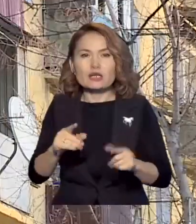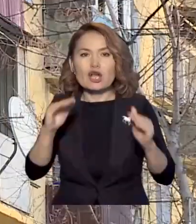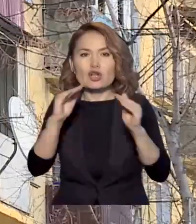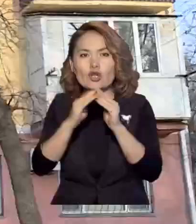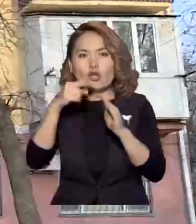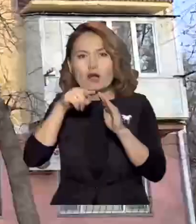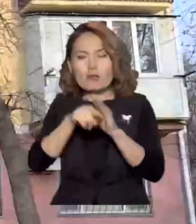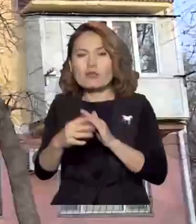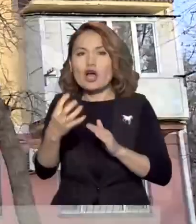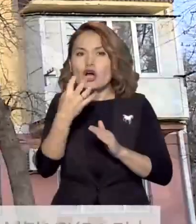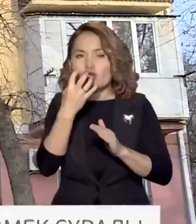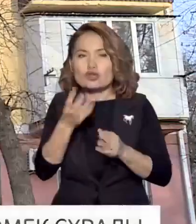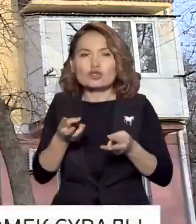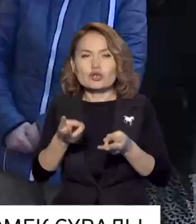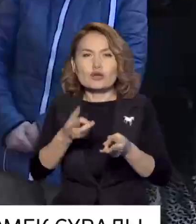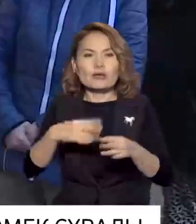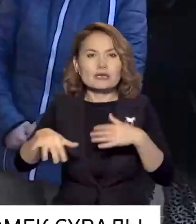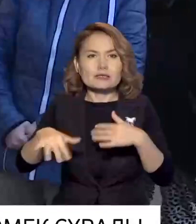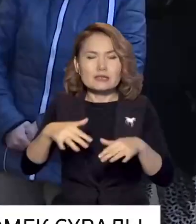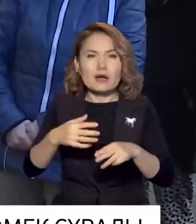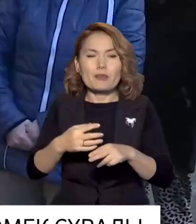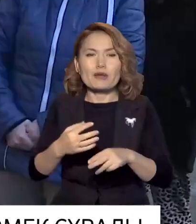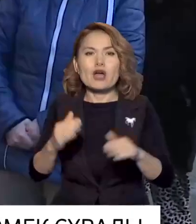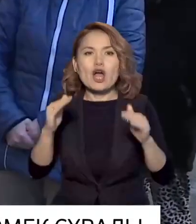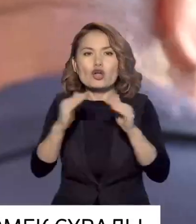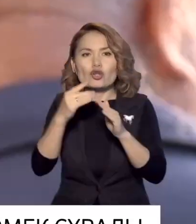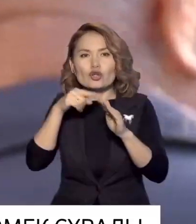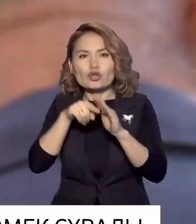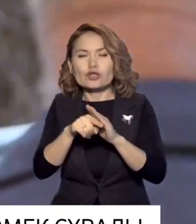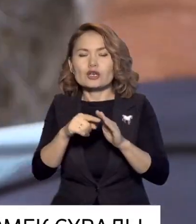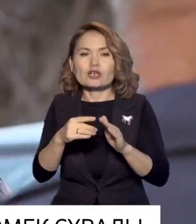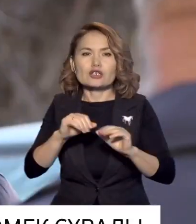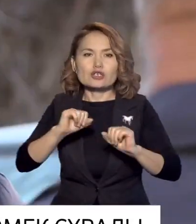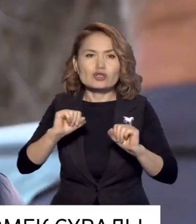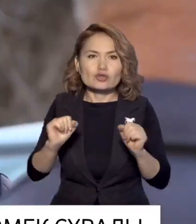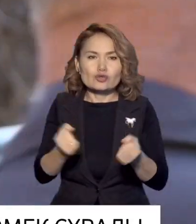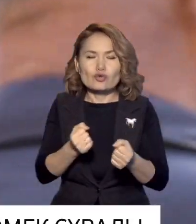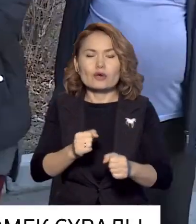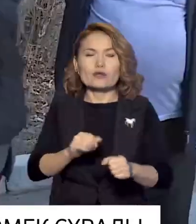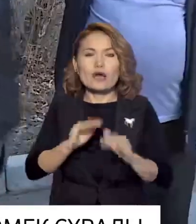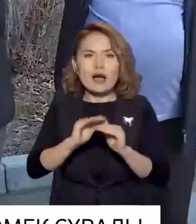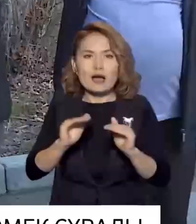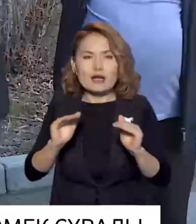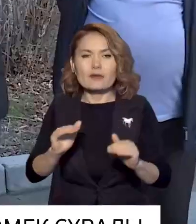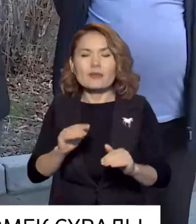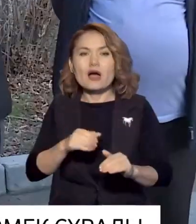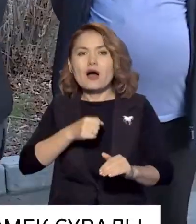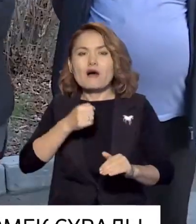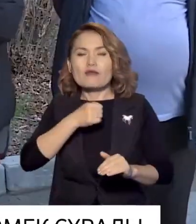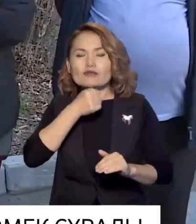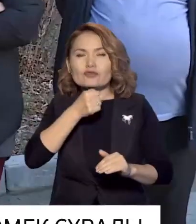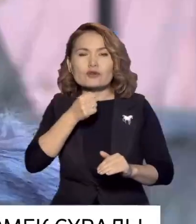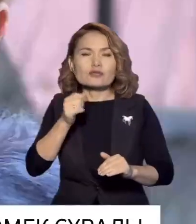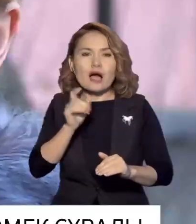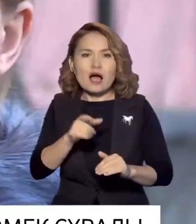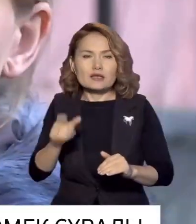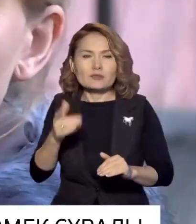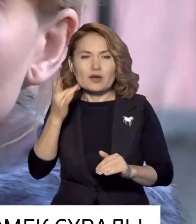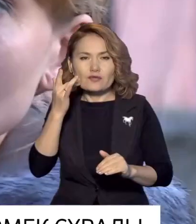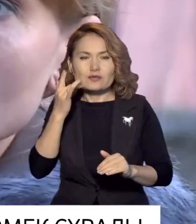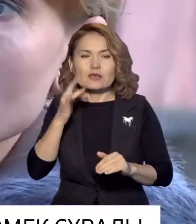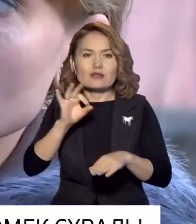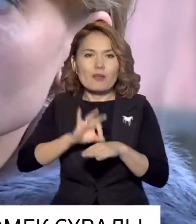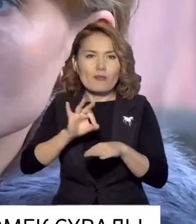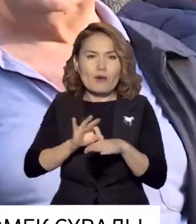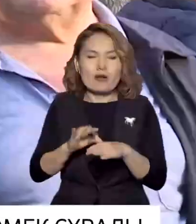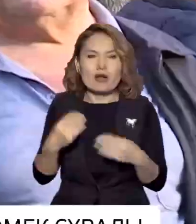қабатты баспанадағы жылу мардымсыз. Үйдің суықтығынан балалар мен егде жастағы адамдар қат қабат киініп жүреді, жиі ауырады. Тіпті кей